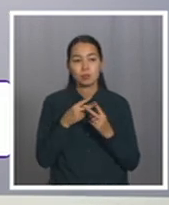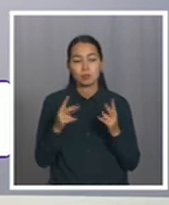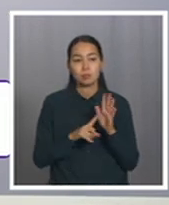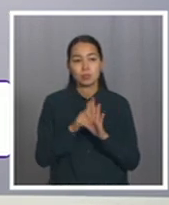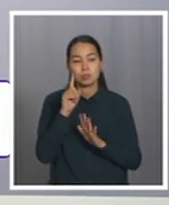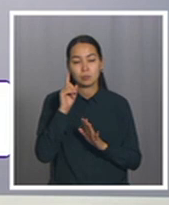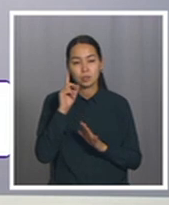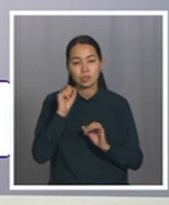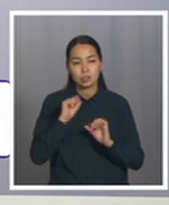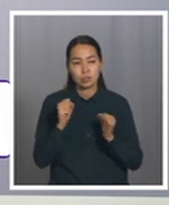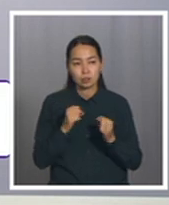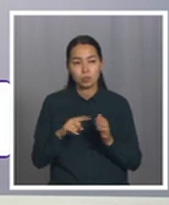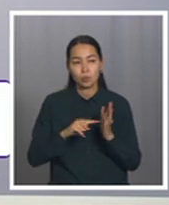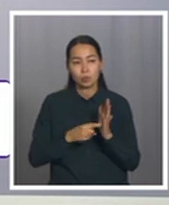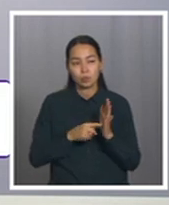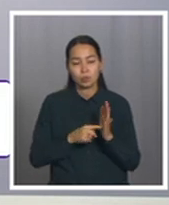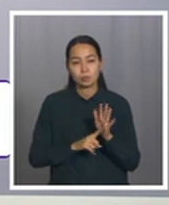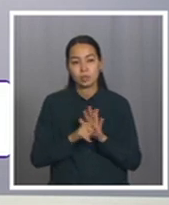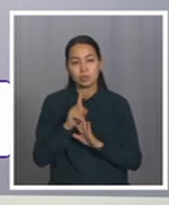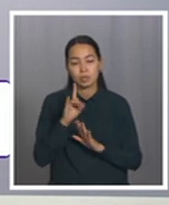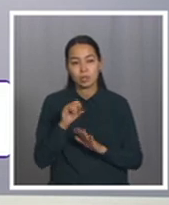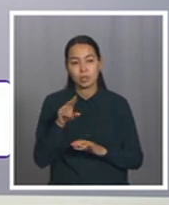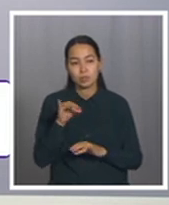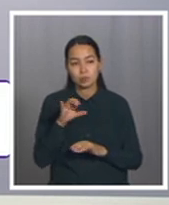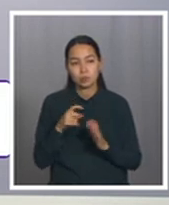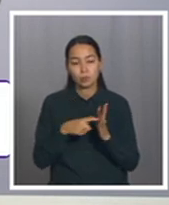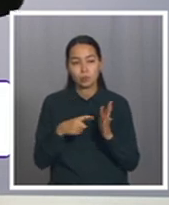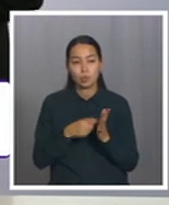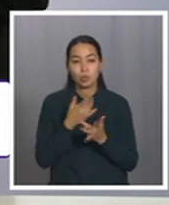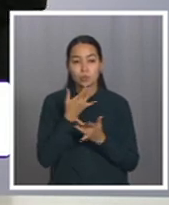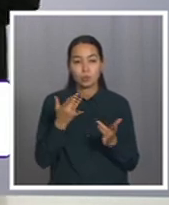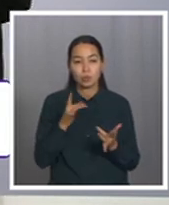жылдамдық көбейтілген бастапқы радиус бөлінген соңғы радиус.